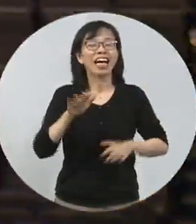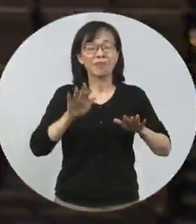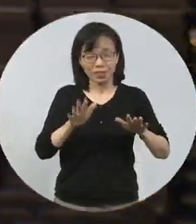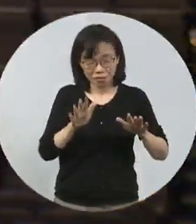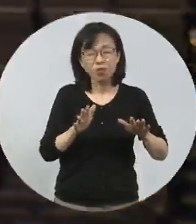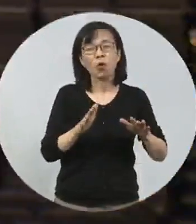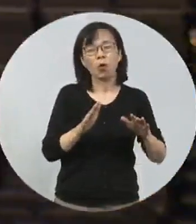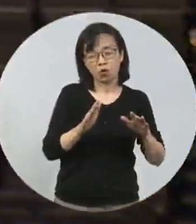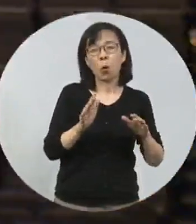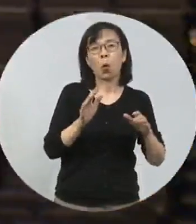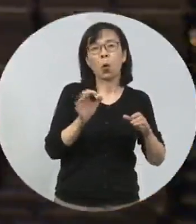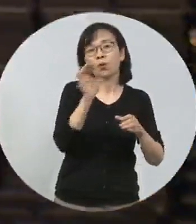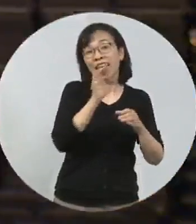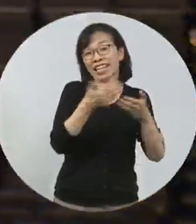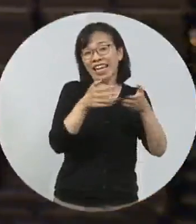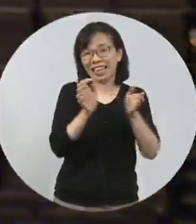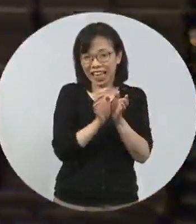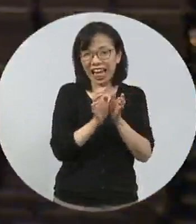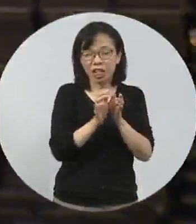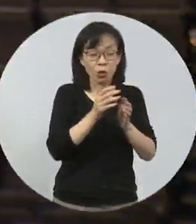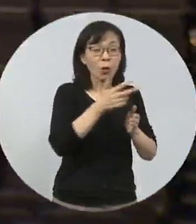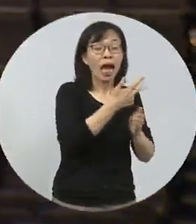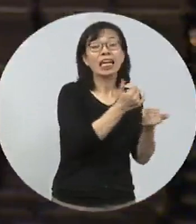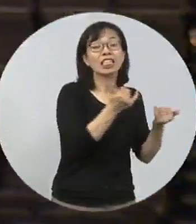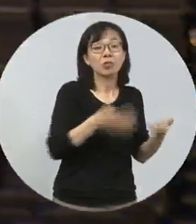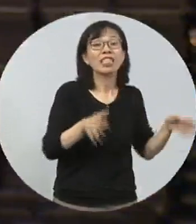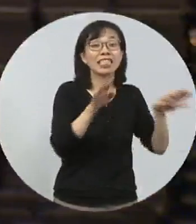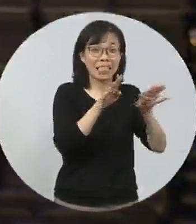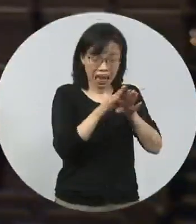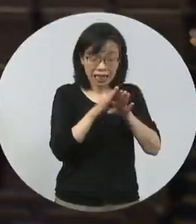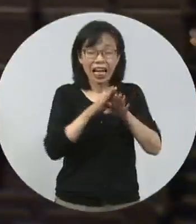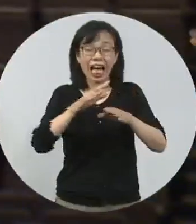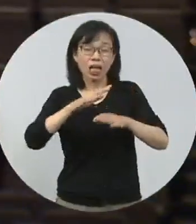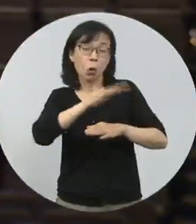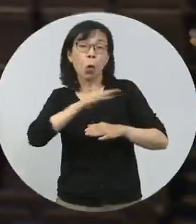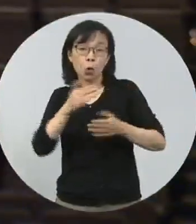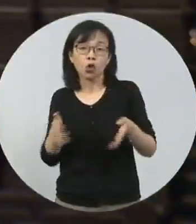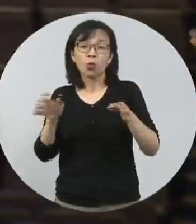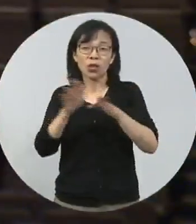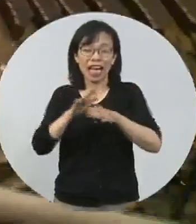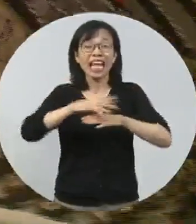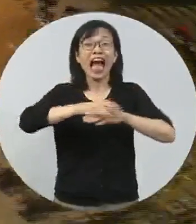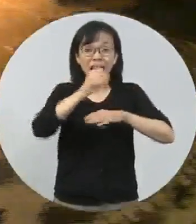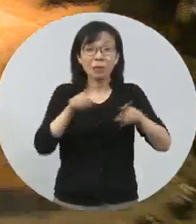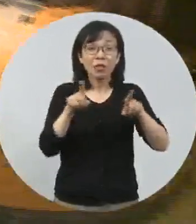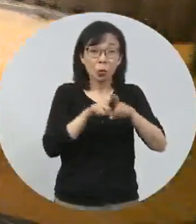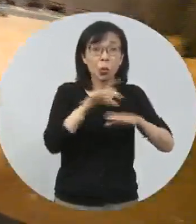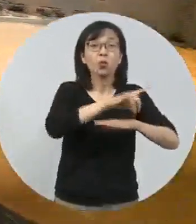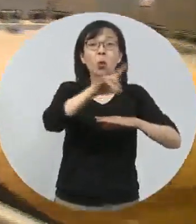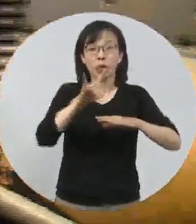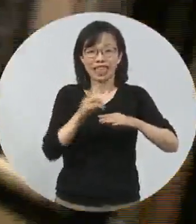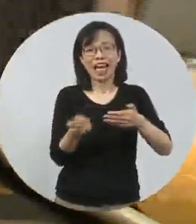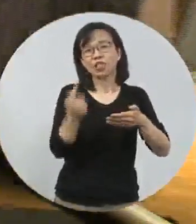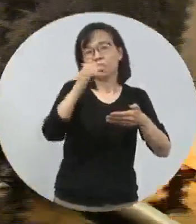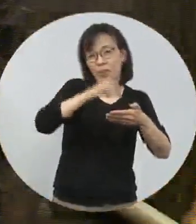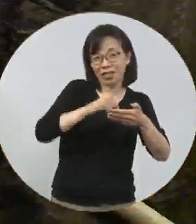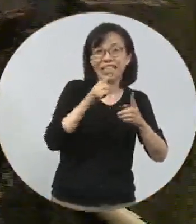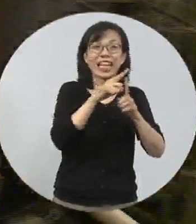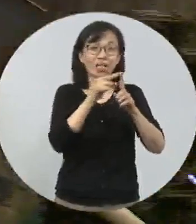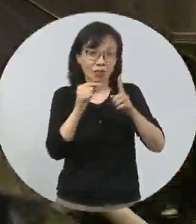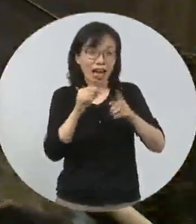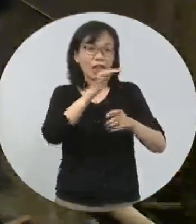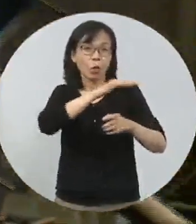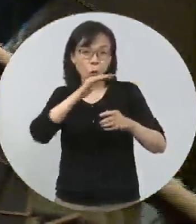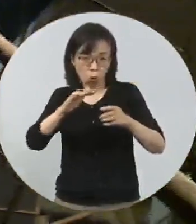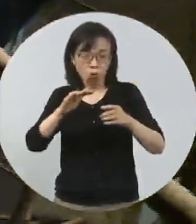というのは、この市民シアターと子ども館の共同企画と、初の共同企画ということで、このバックステージツアーの後に子ども館